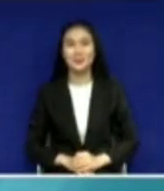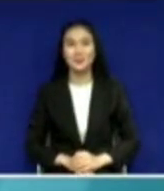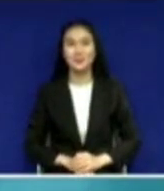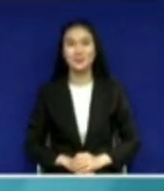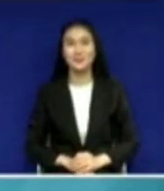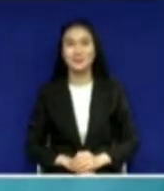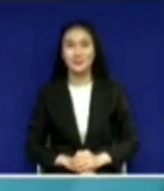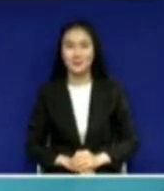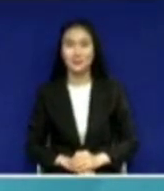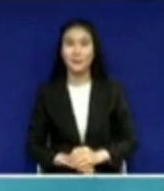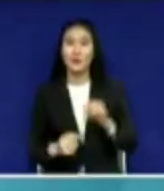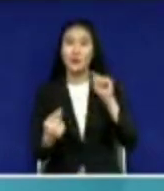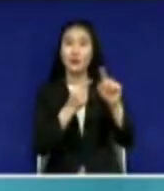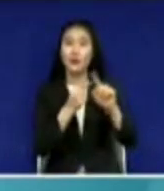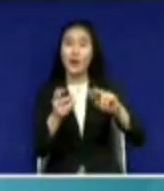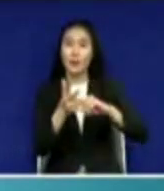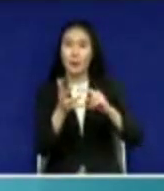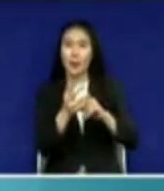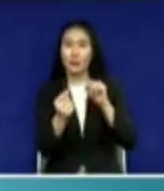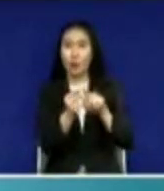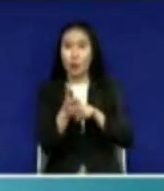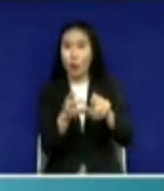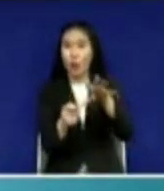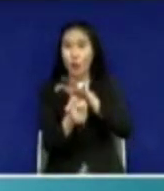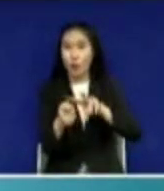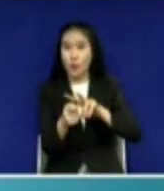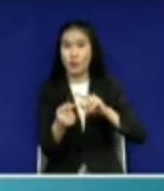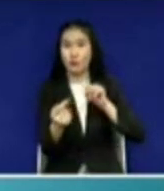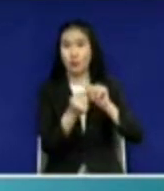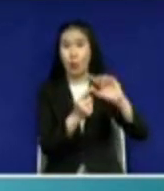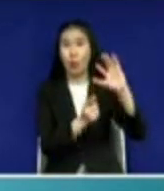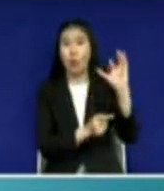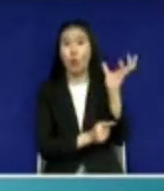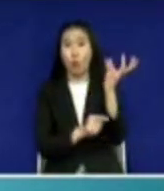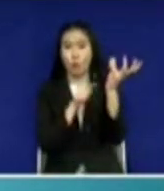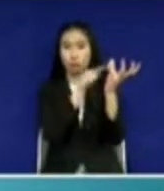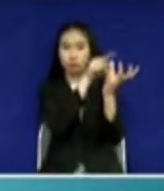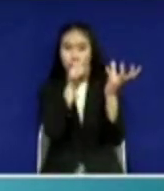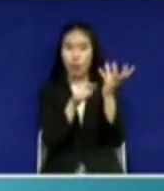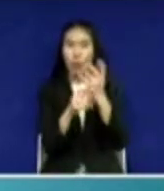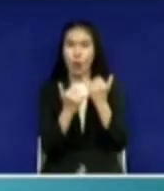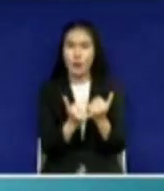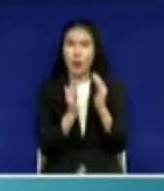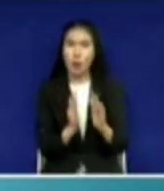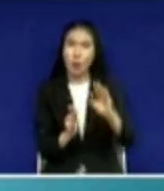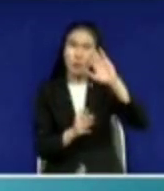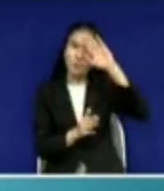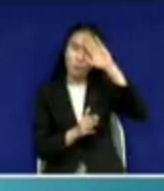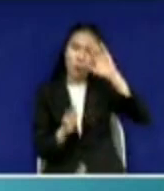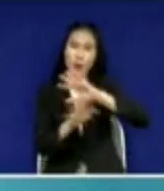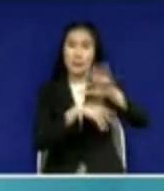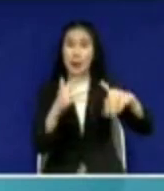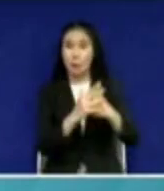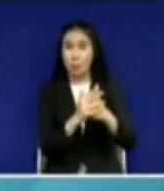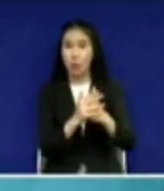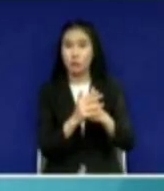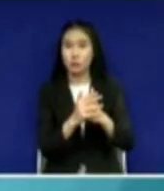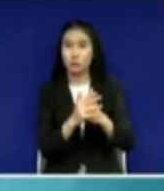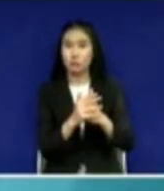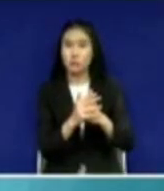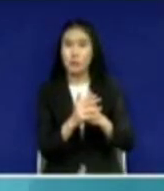มาที่สถานการณ์ของโควิด-19 ทั่วโลกนะคะในวันนี้ค่ะมีจำนวนผู้ป่วยยืนยันสะสมทั่วโลกม